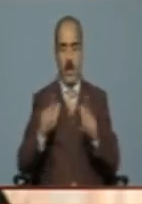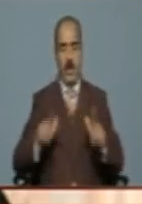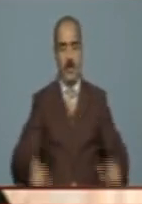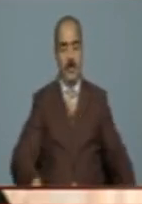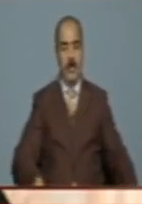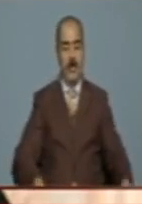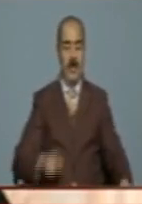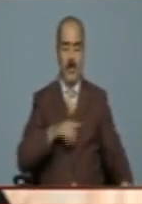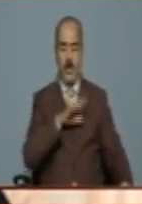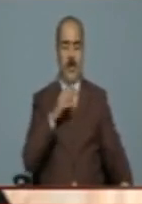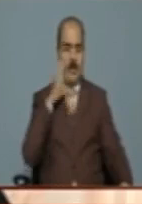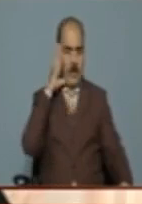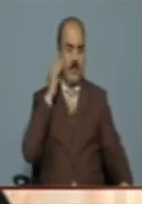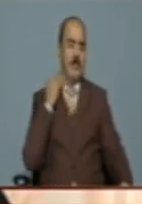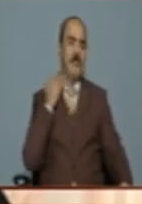نفخر ونتباهى به،